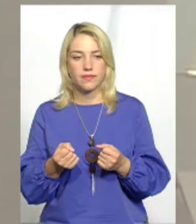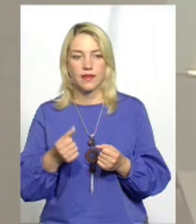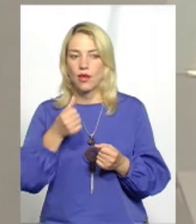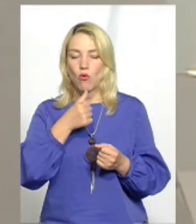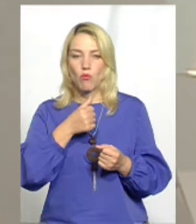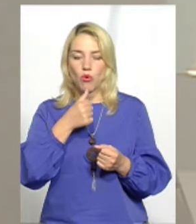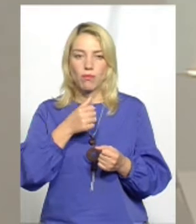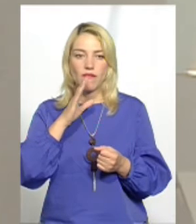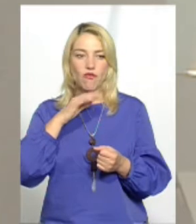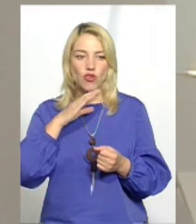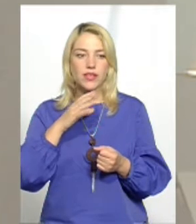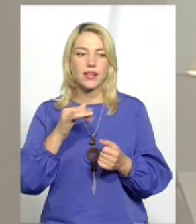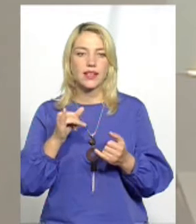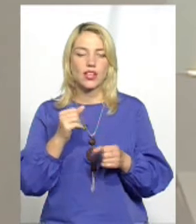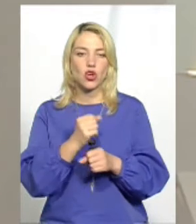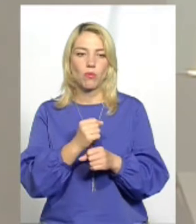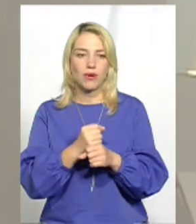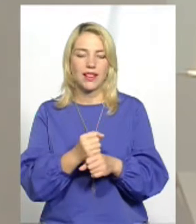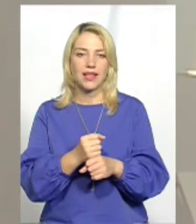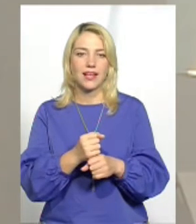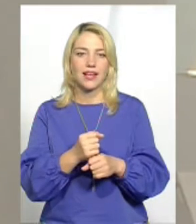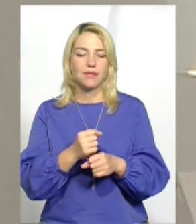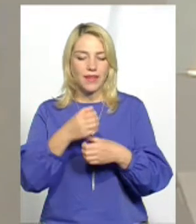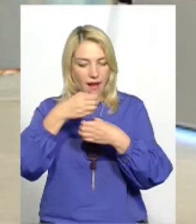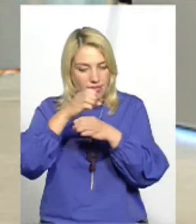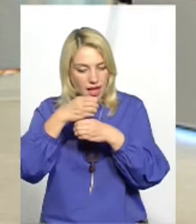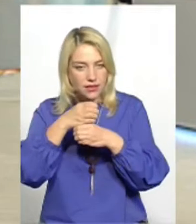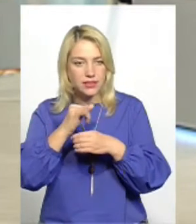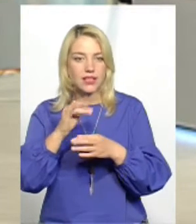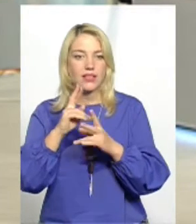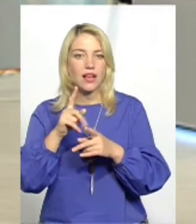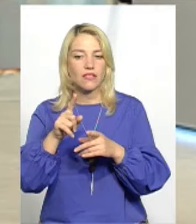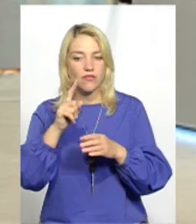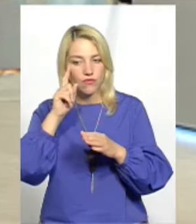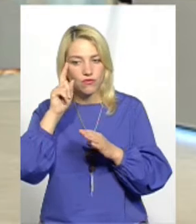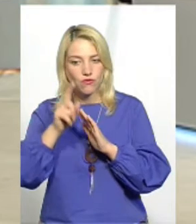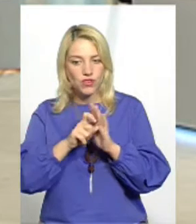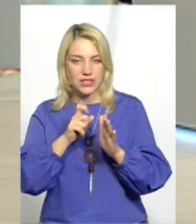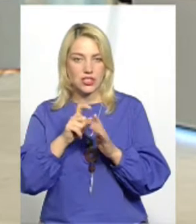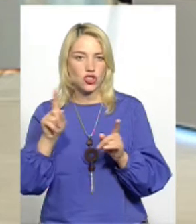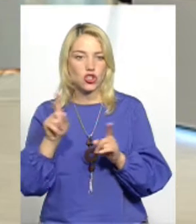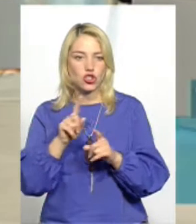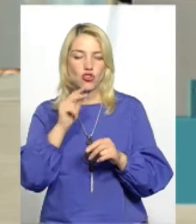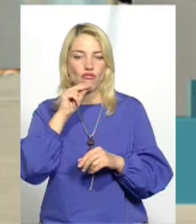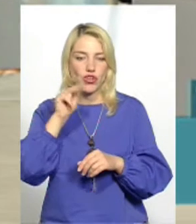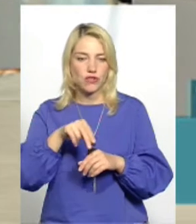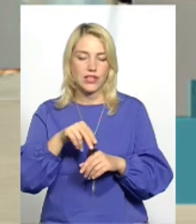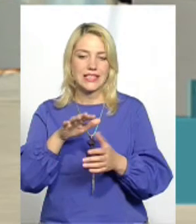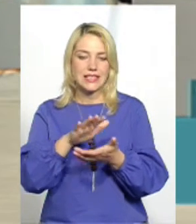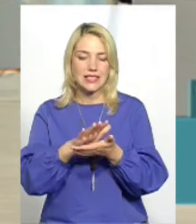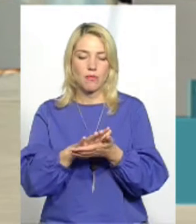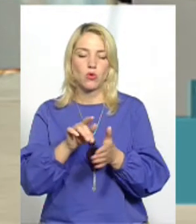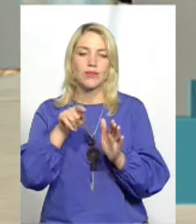проби води, робили аналізи, і яким чином визначено, що винуватець забруднений